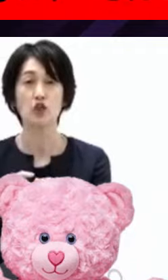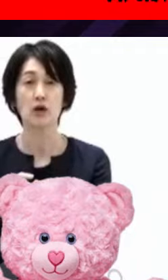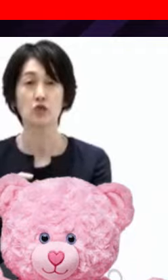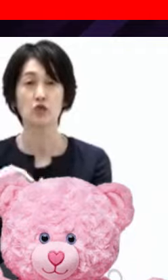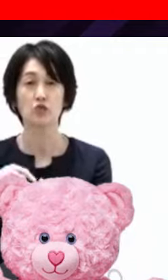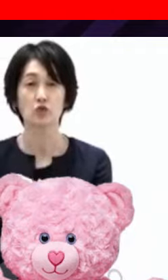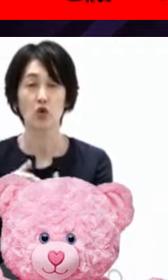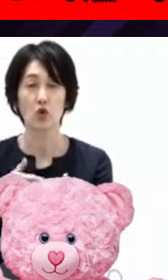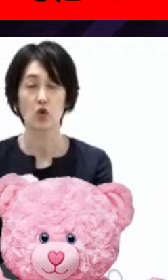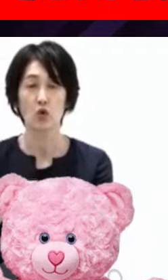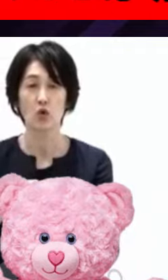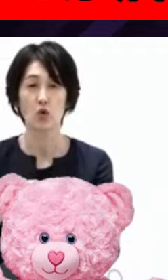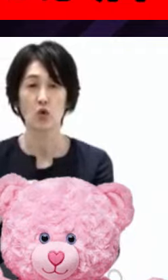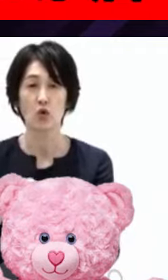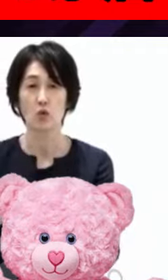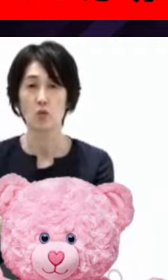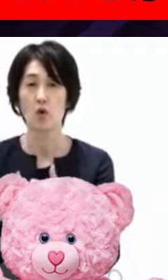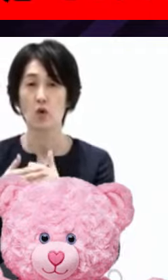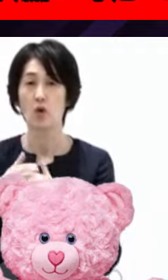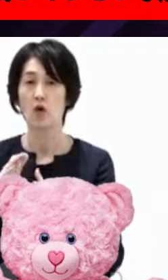その仕組みそのものが